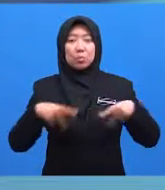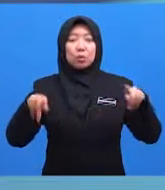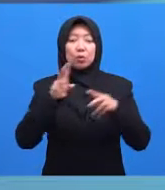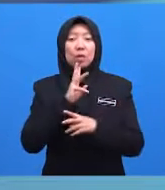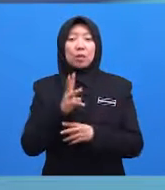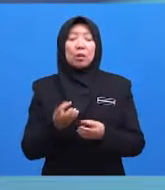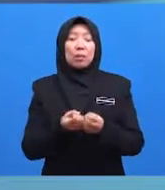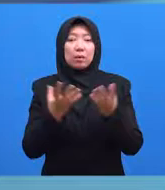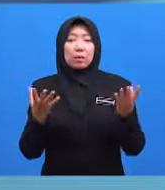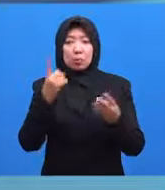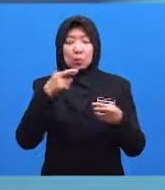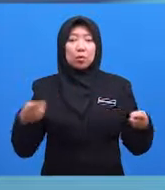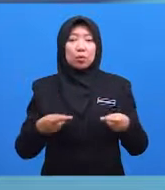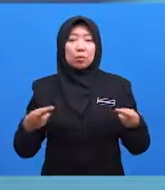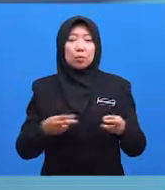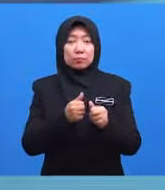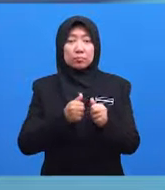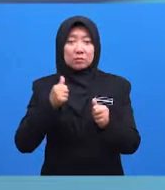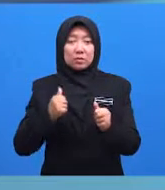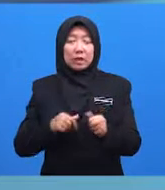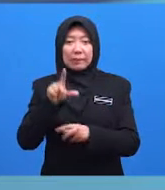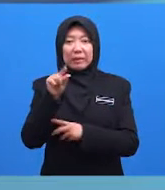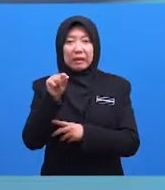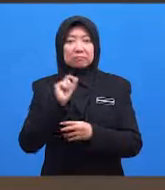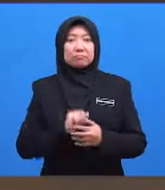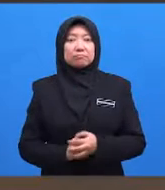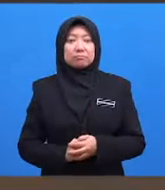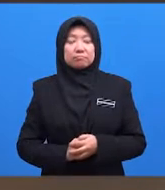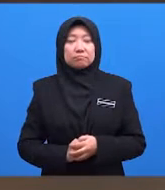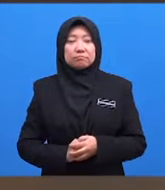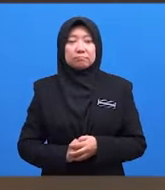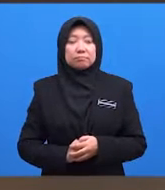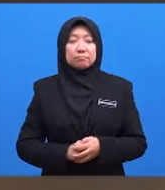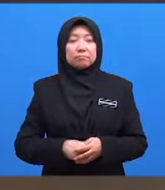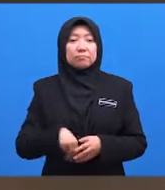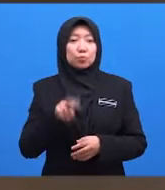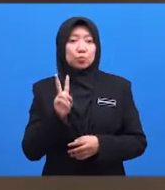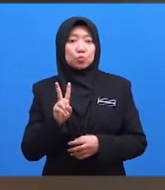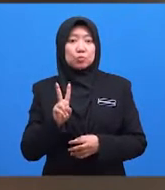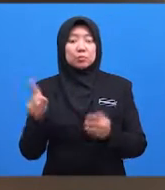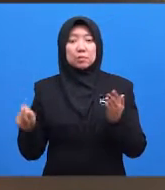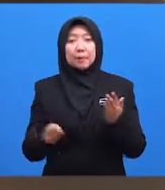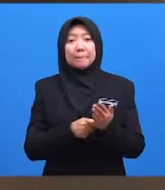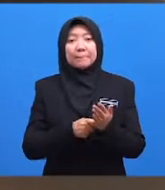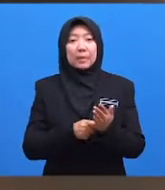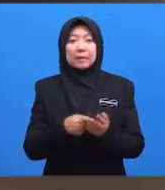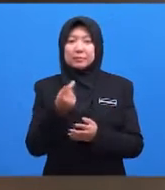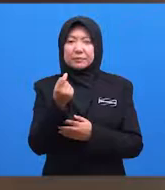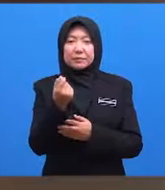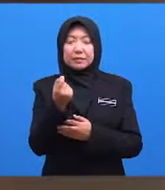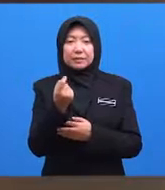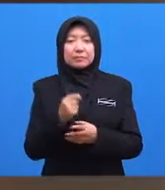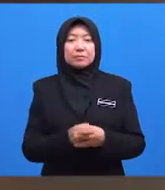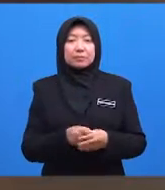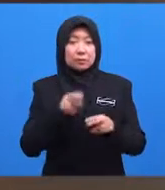untuk direbus bagi mengelakkan ia melekat. Kedua, tambahkan sedikit